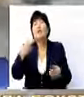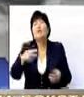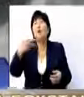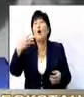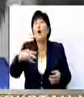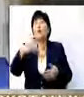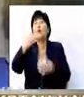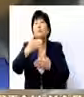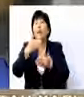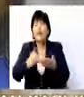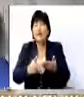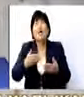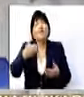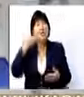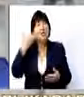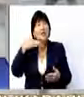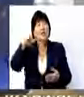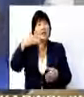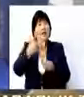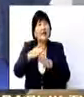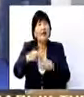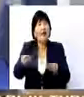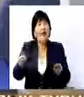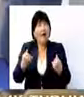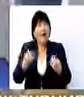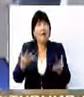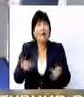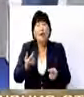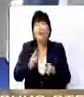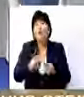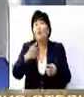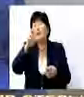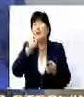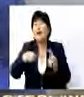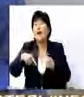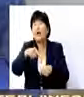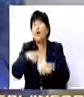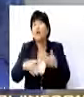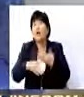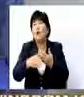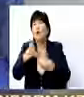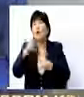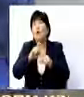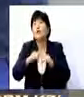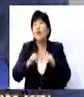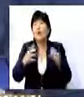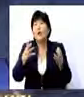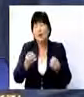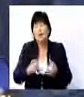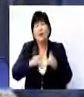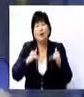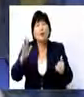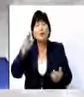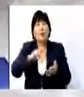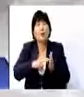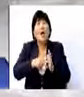20-30 бағдарламасы бойынша жеңілдетілген несие алдық. Мемлекеттік кәсіпкерлерге қолдауы нәтижесінде кәсіпорын өндіріс ауқымын әлі де кеңейтуді